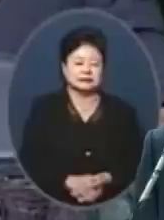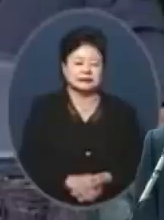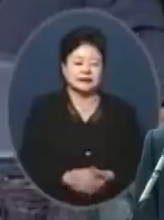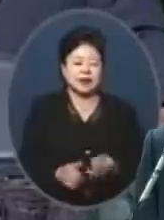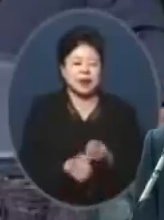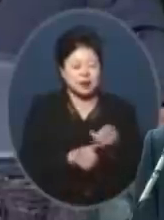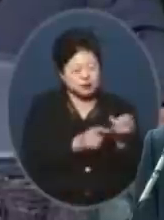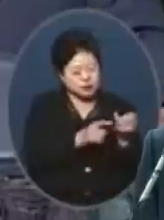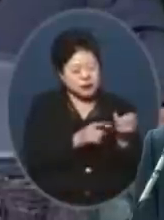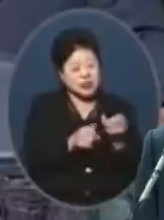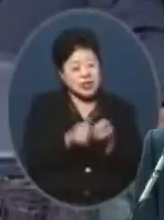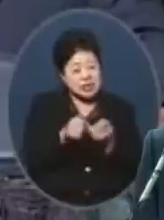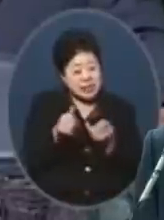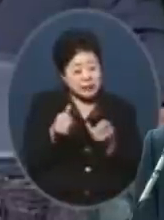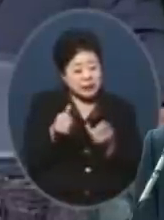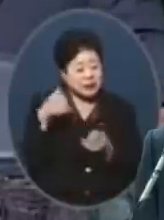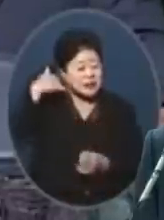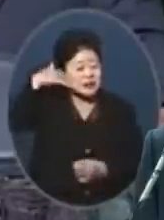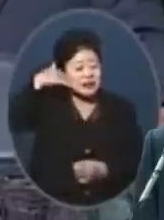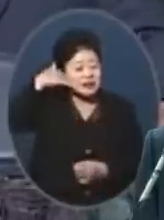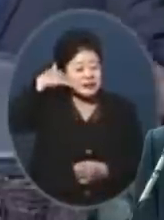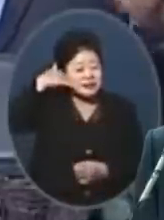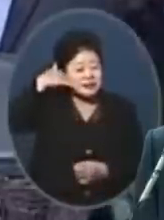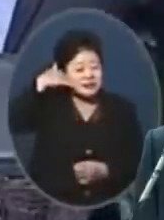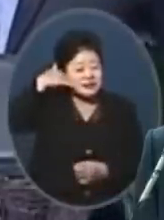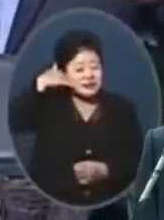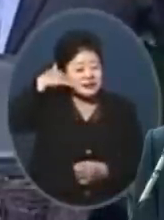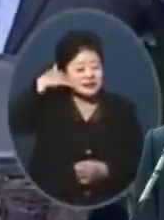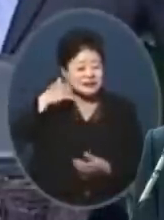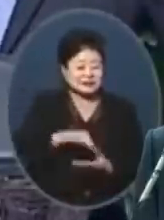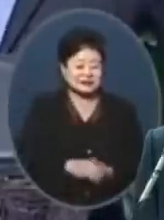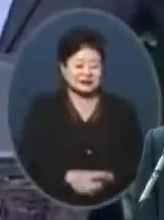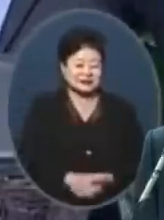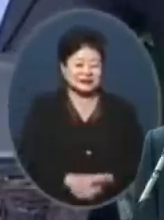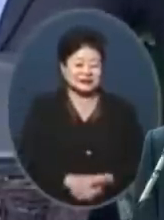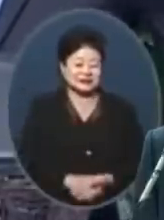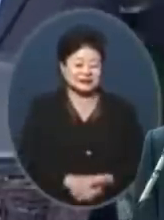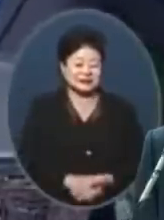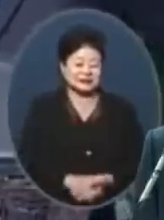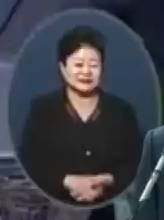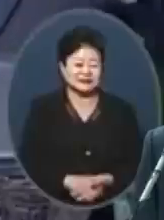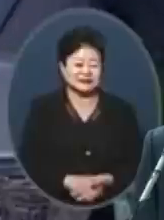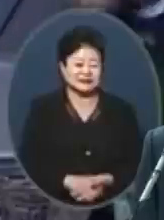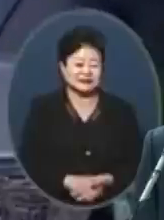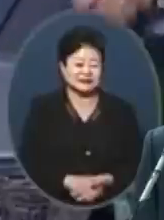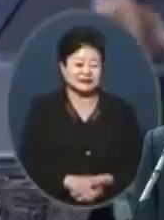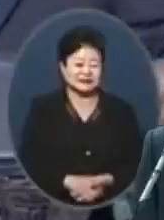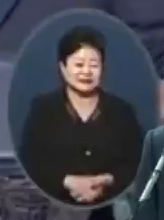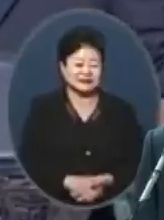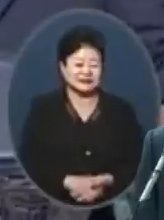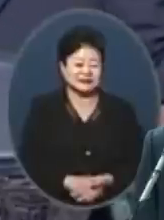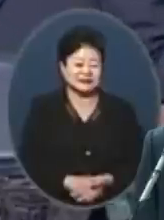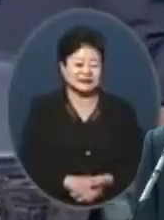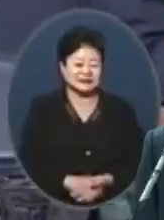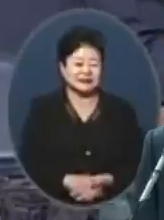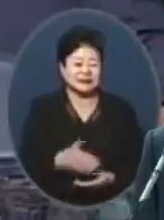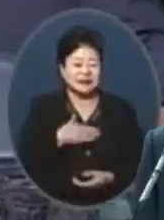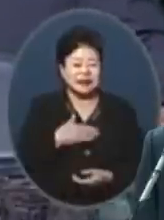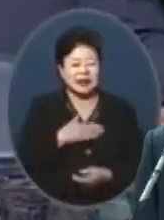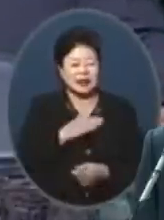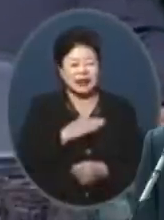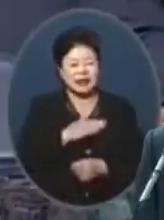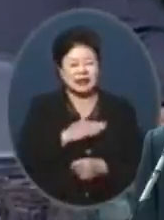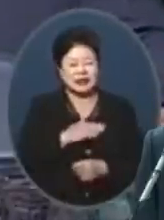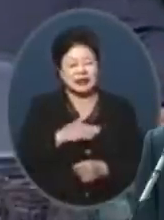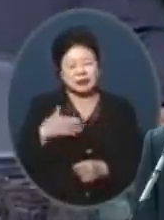부인이 남편에게 전화를 걸었습니다. So this lady called the husband and husband. 내가 잘